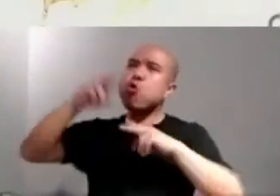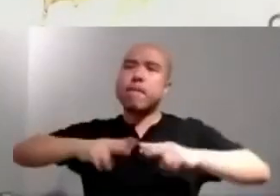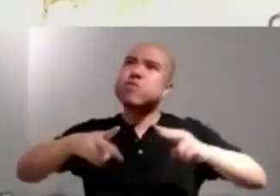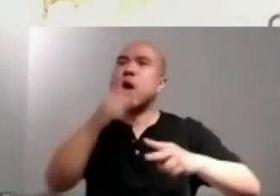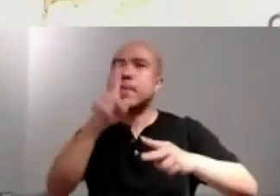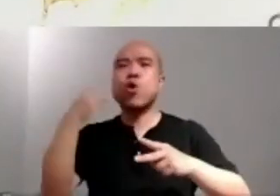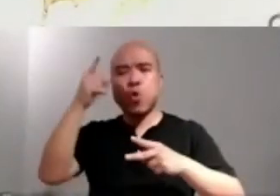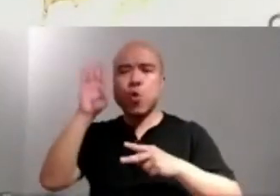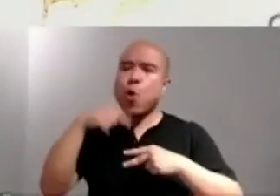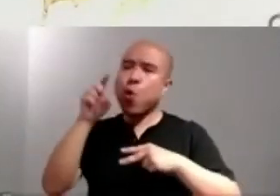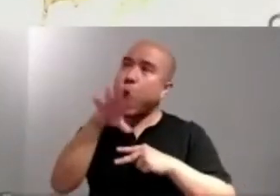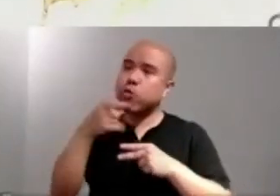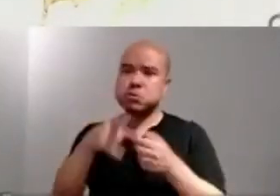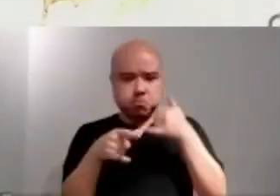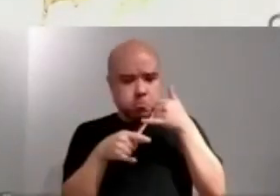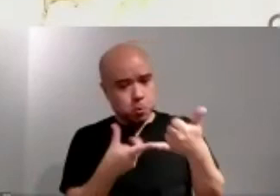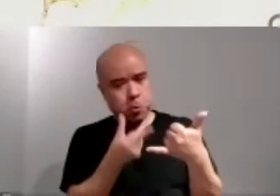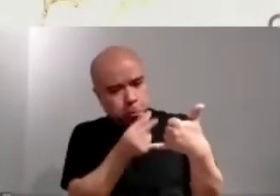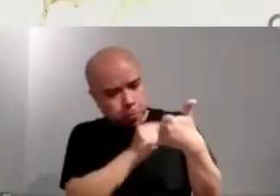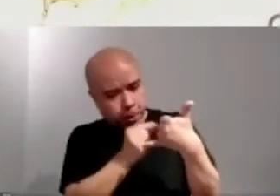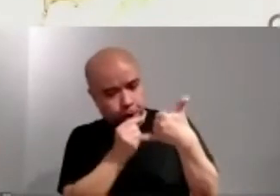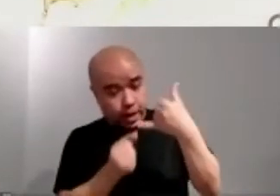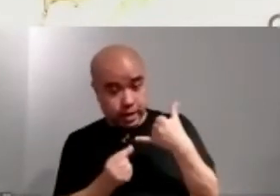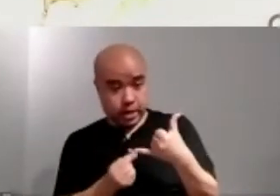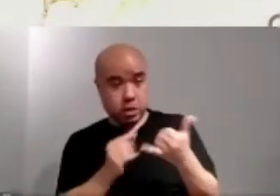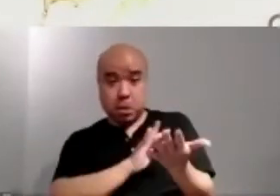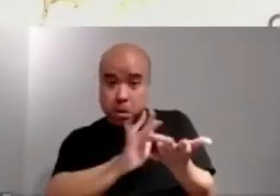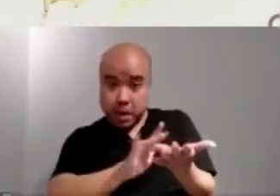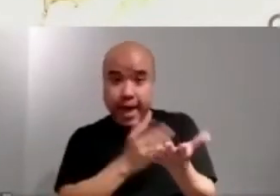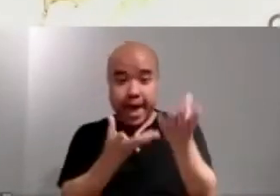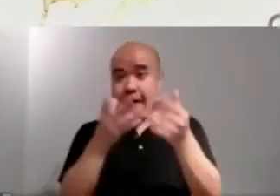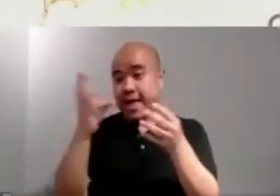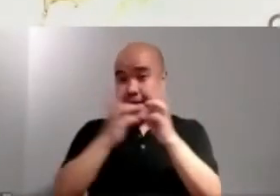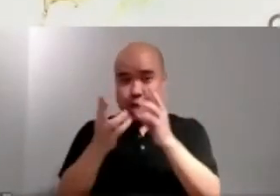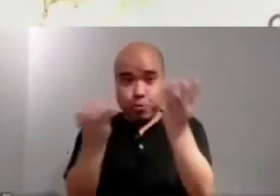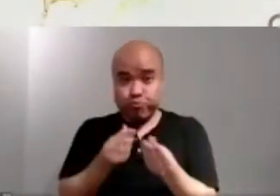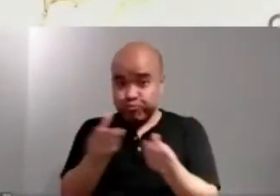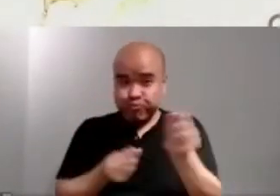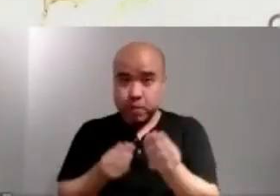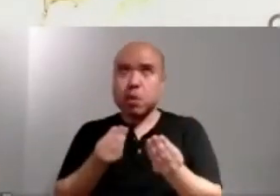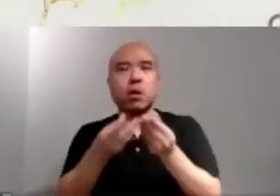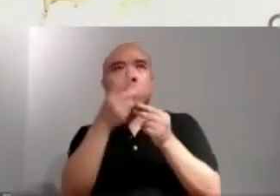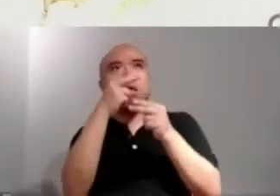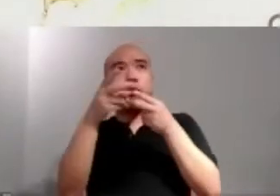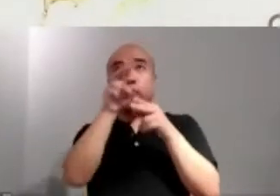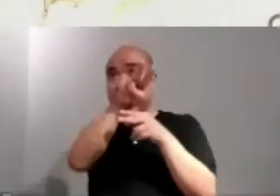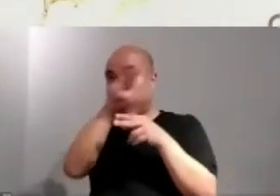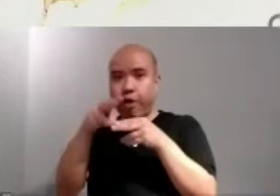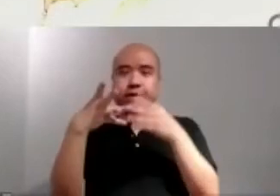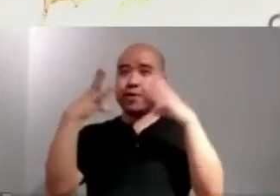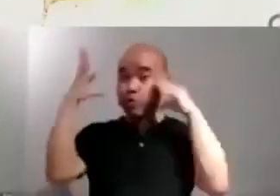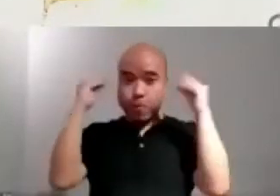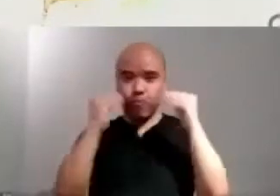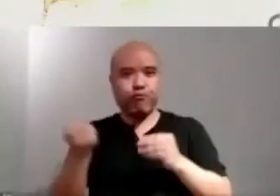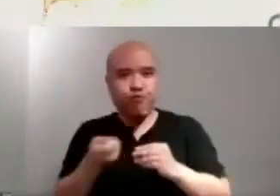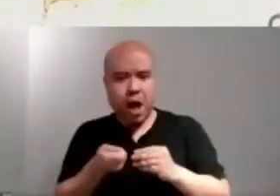些小型装置的一些 device 啦，可以接收资讯、看新闻和可以做联络的方法的。那时